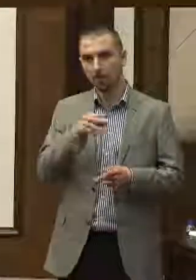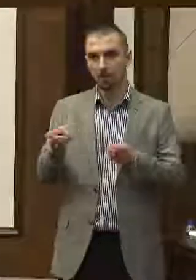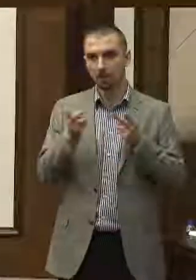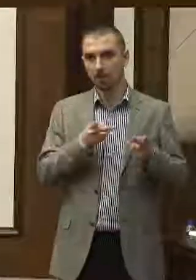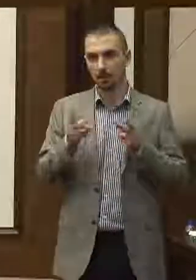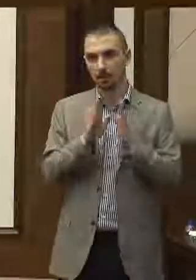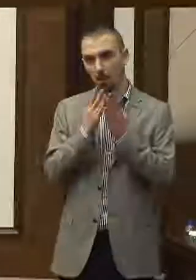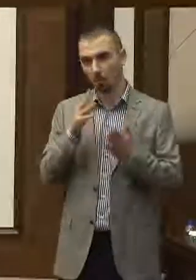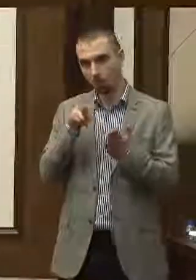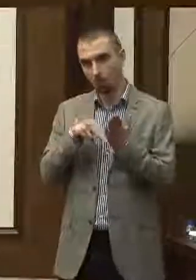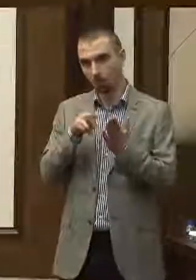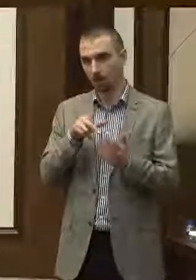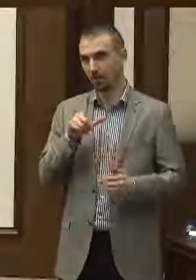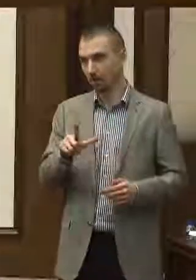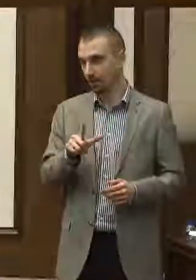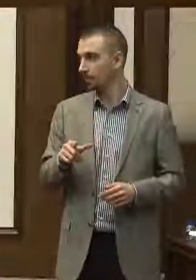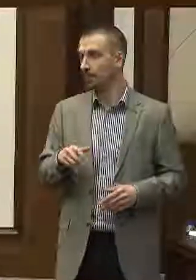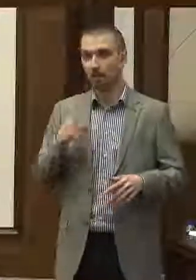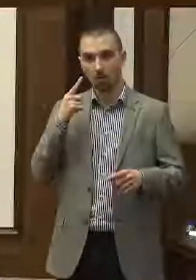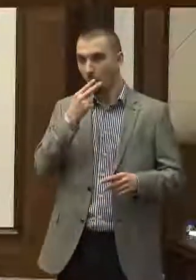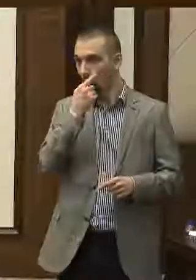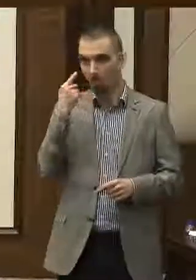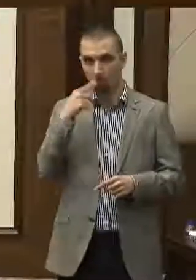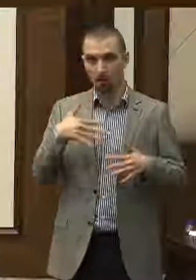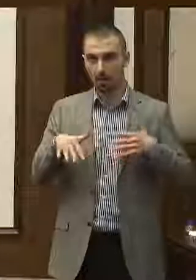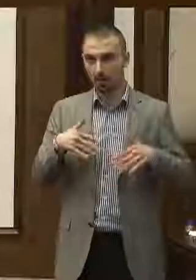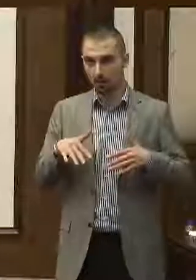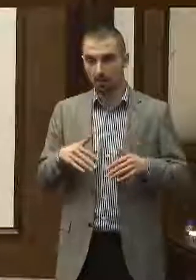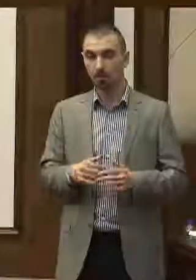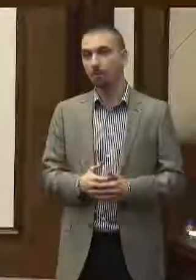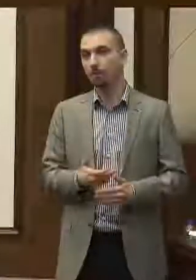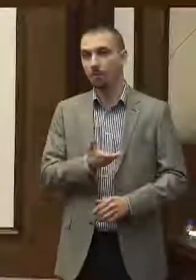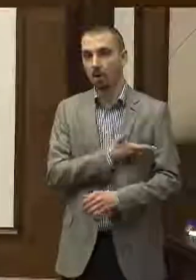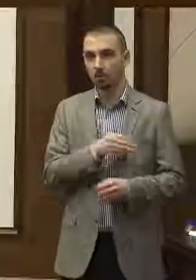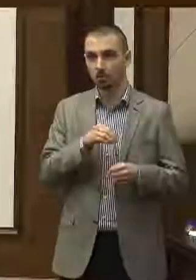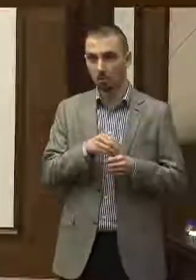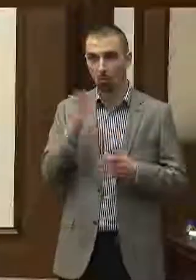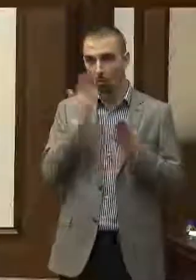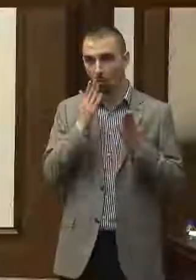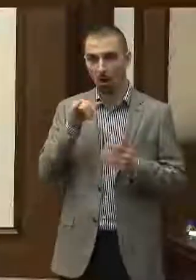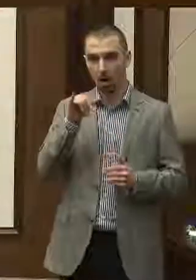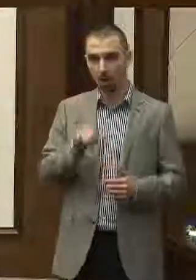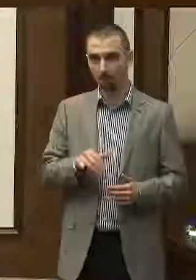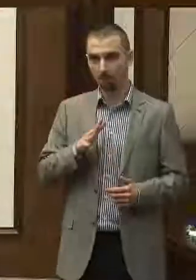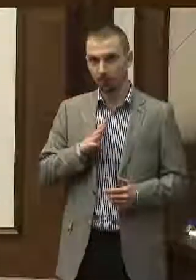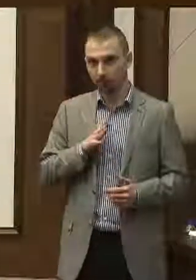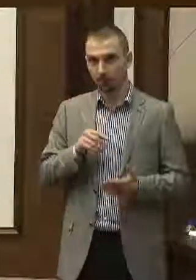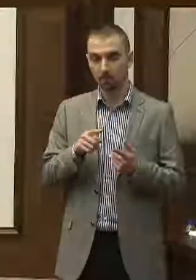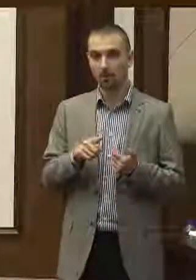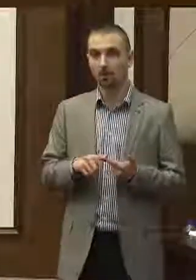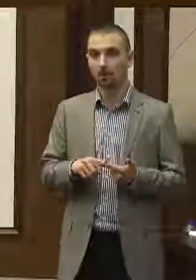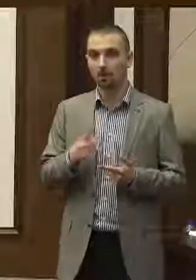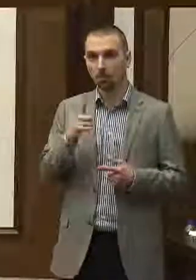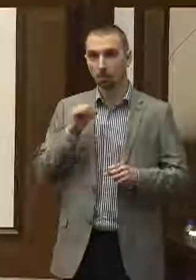Peki buyurun arkadaşlar. Görme engelli vatandaşların okuma haklarıyla ilgili